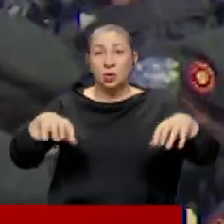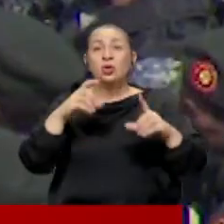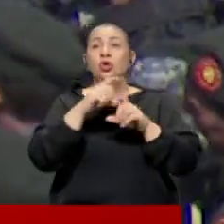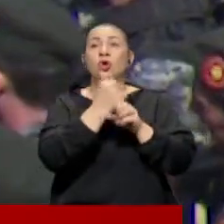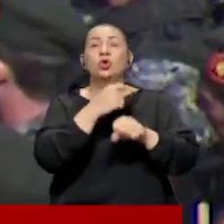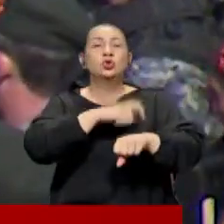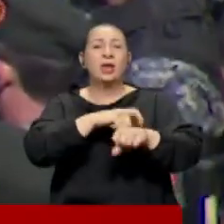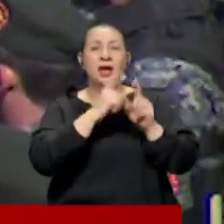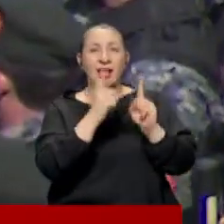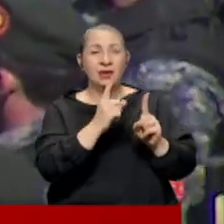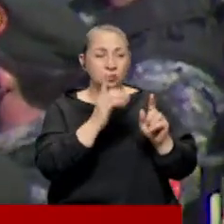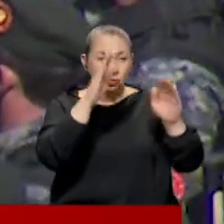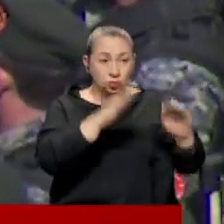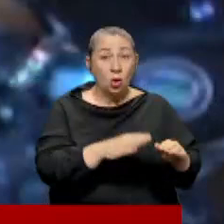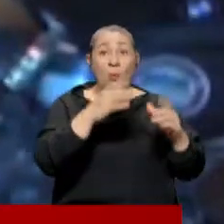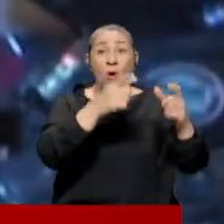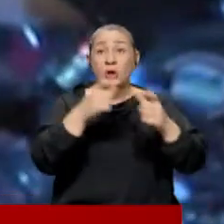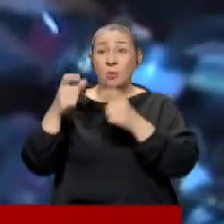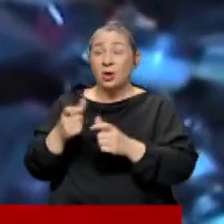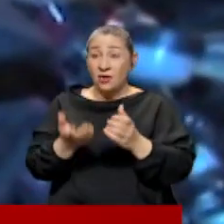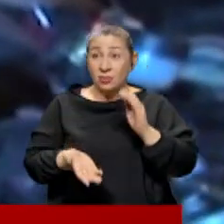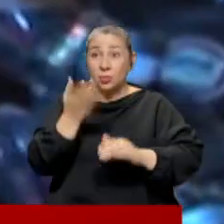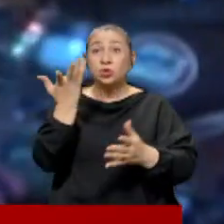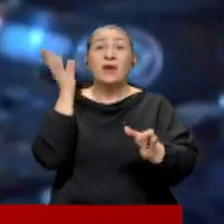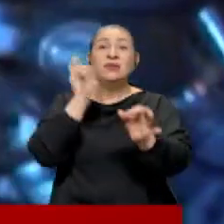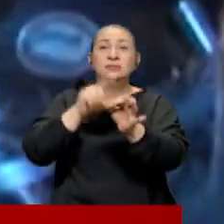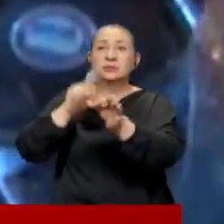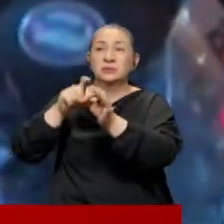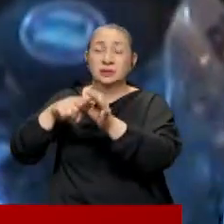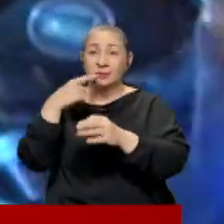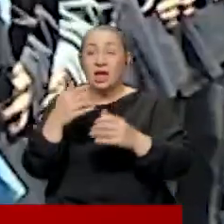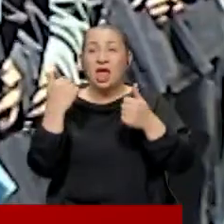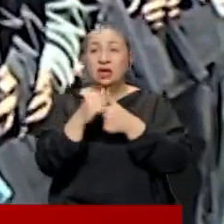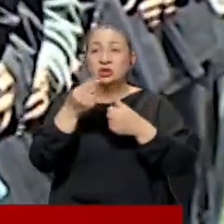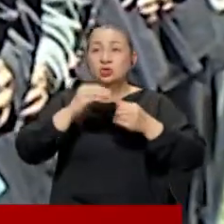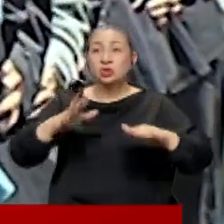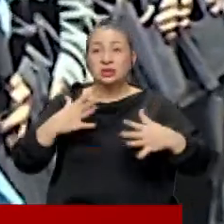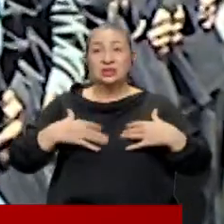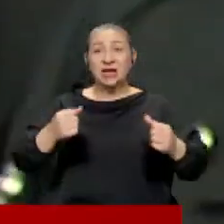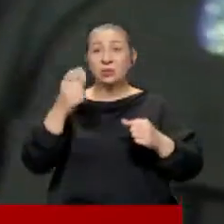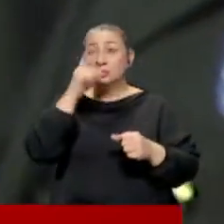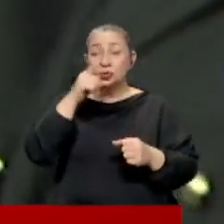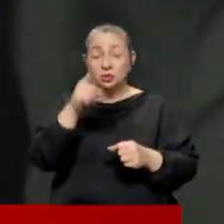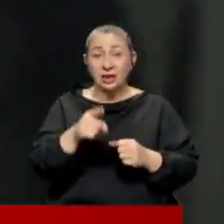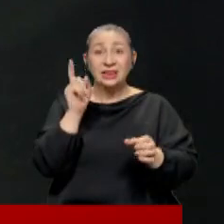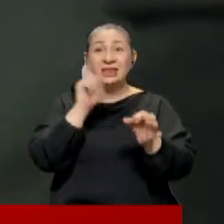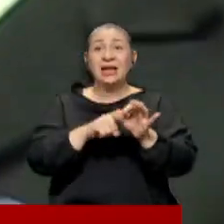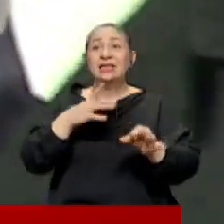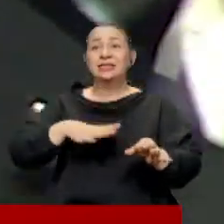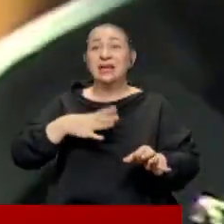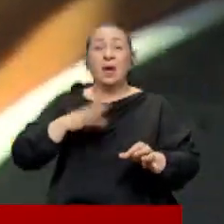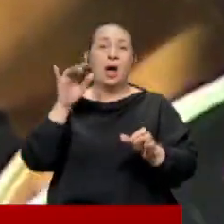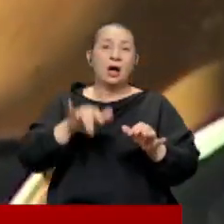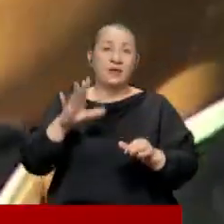düşünülüyor ancak bölge sayısı arttığı için bu daha sık tayin demek polisler eş ve çocuklarının sağlık durumu nedeniyle tayin